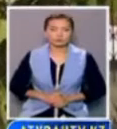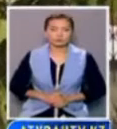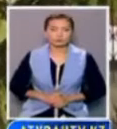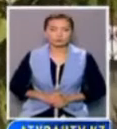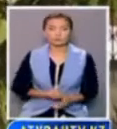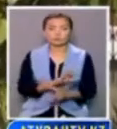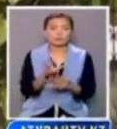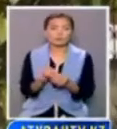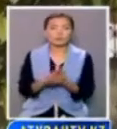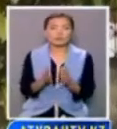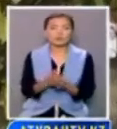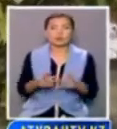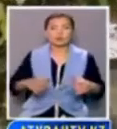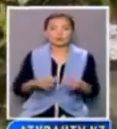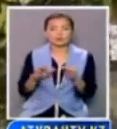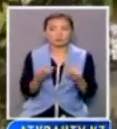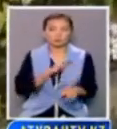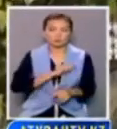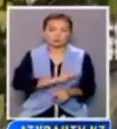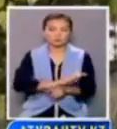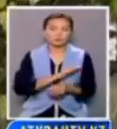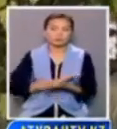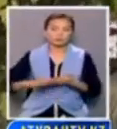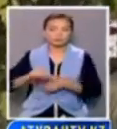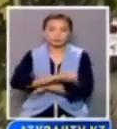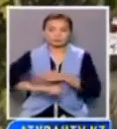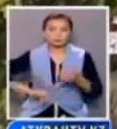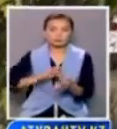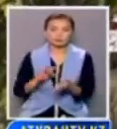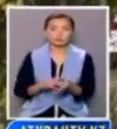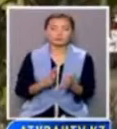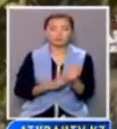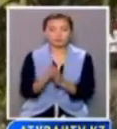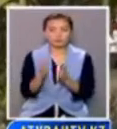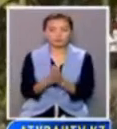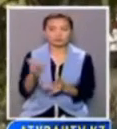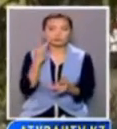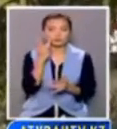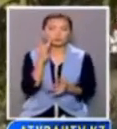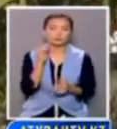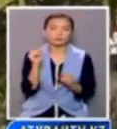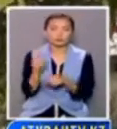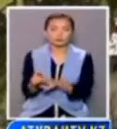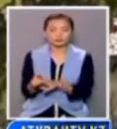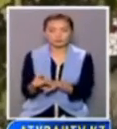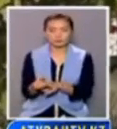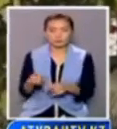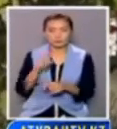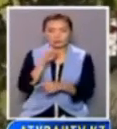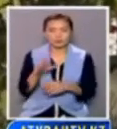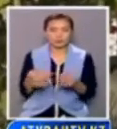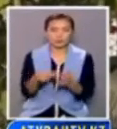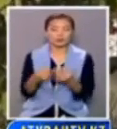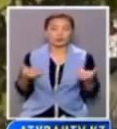посол целом подрядная организация проводящие работы по очистке территории города от камыша и сорняков было определено сначала текущего года